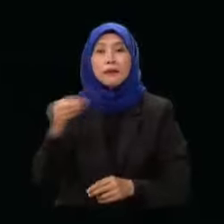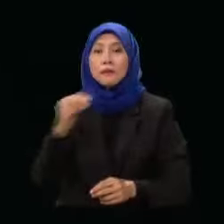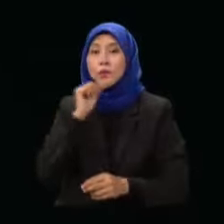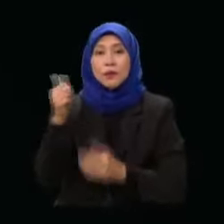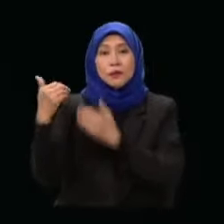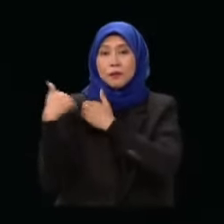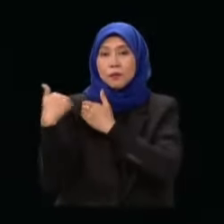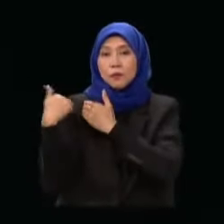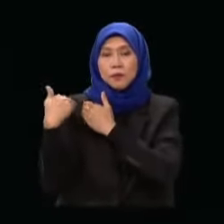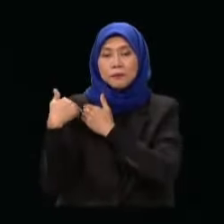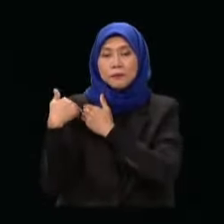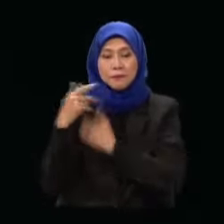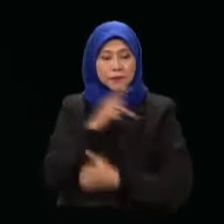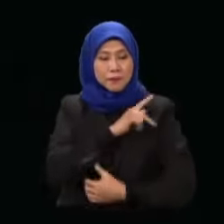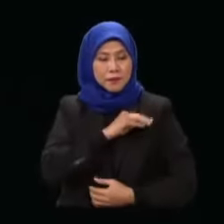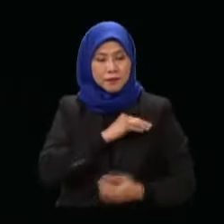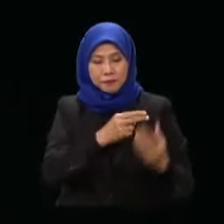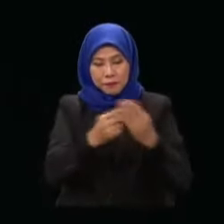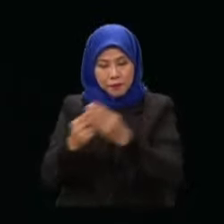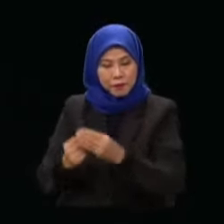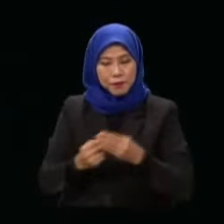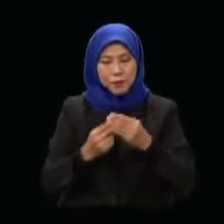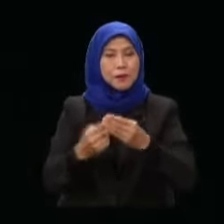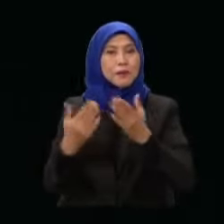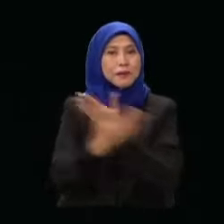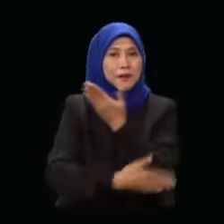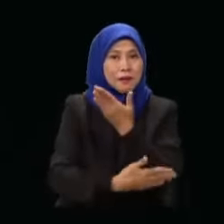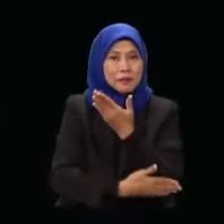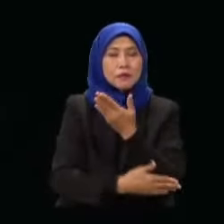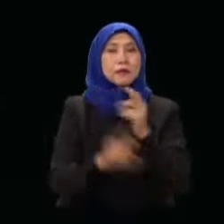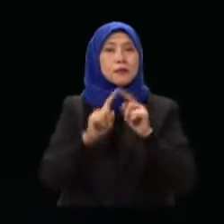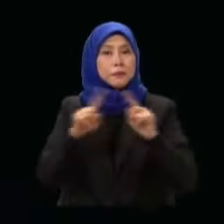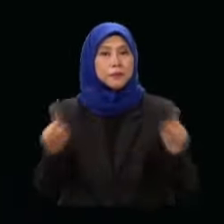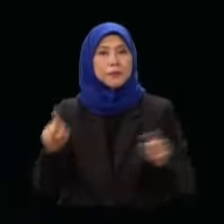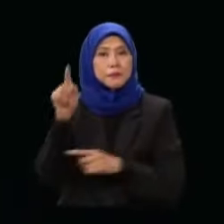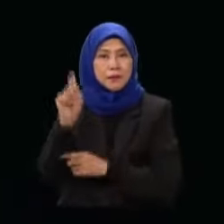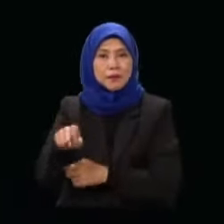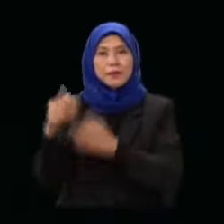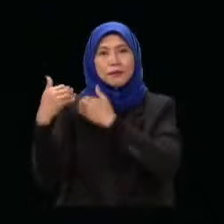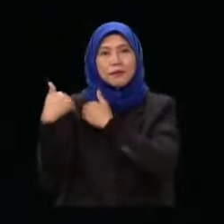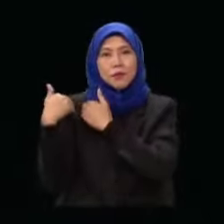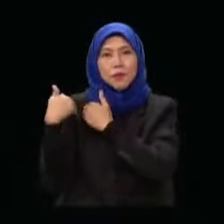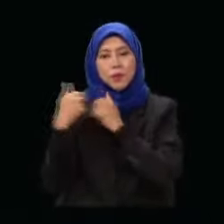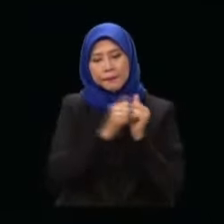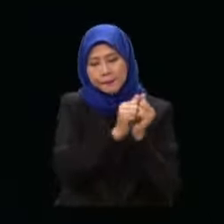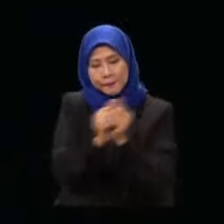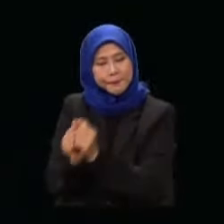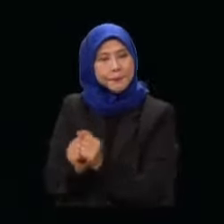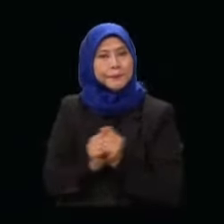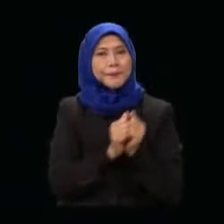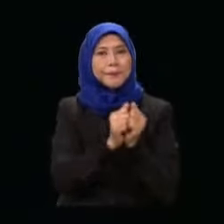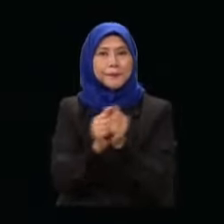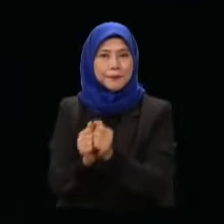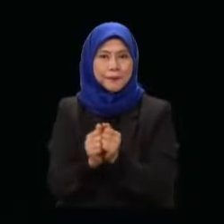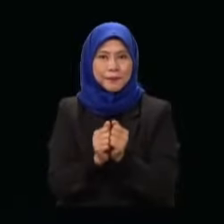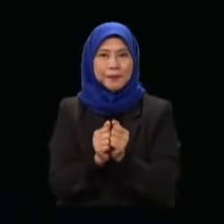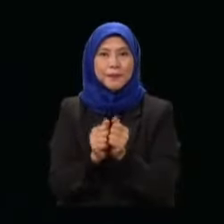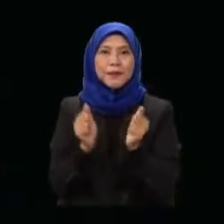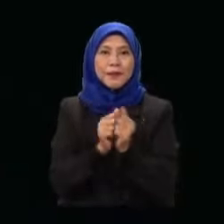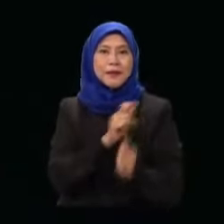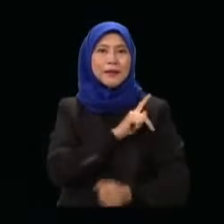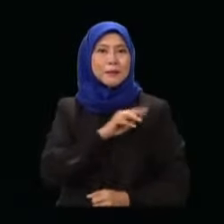tanggung jawab kepada kemudian perpaduan negara demi travel Tapi dia mesti menjadi lu jawab bersama antara